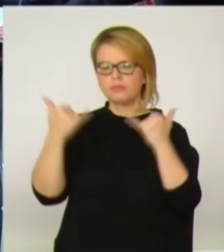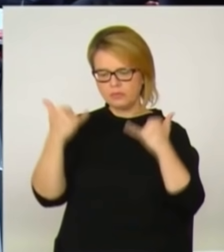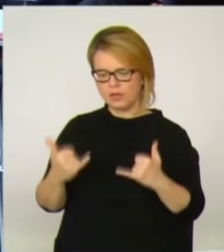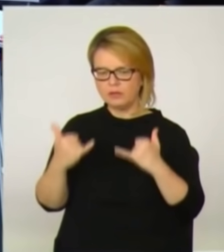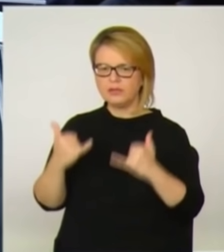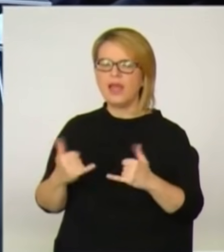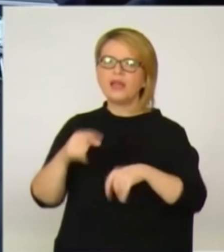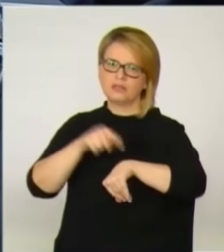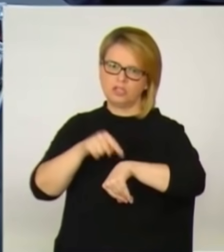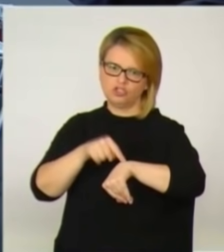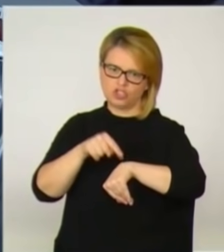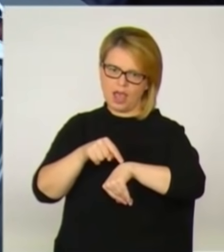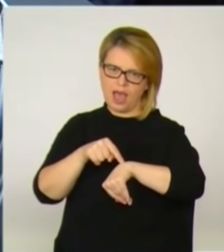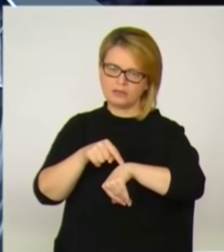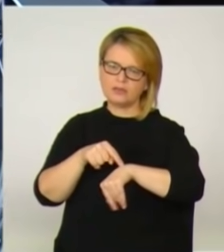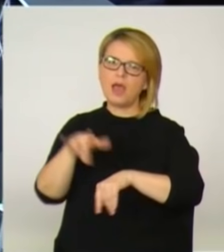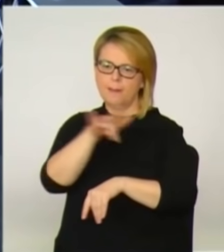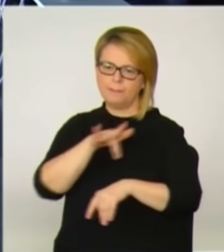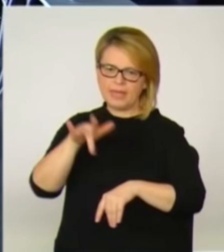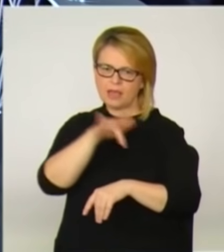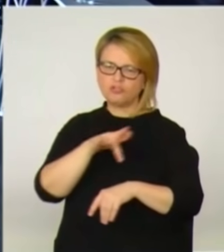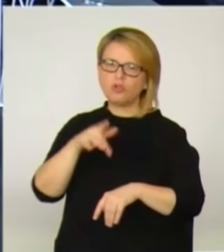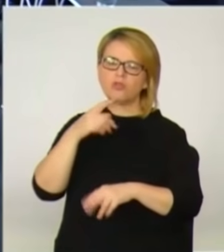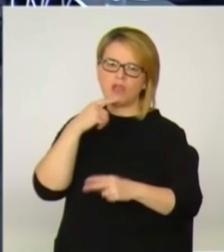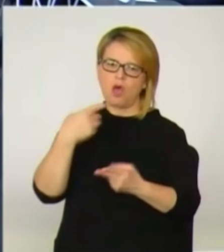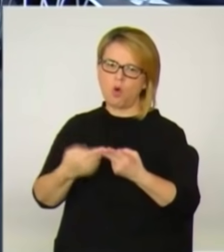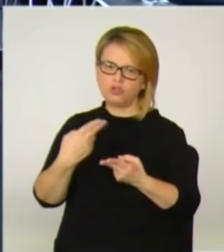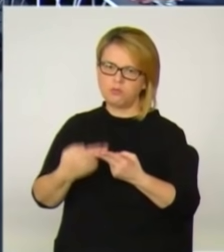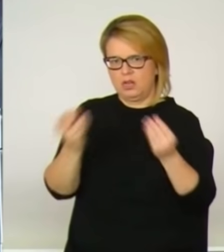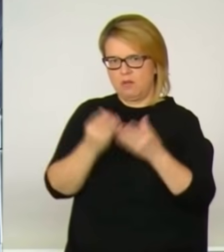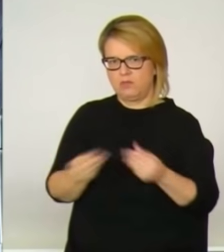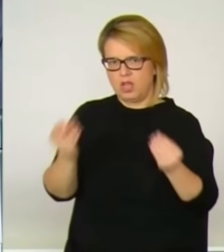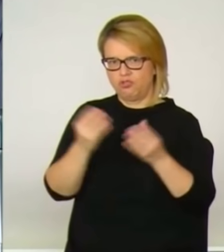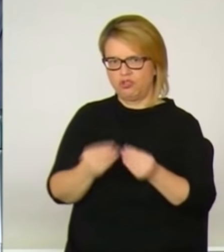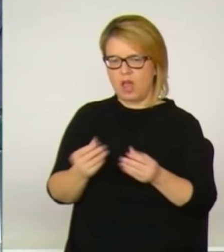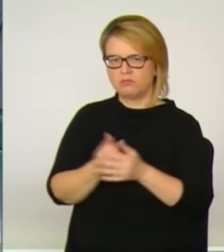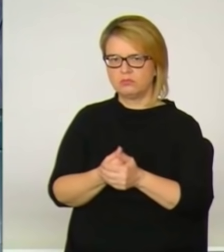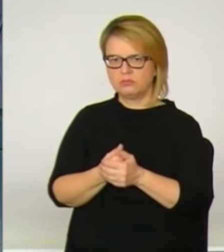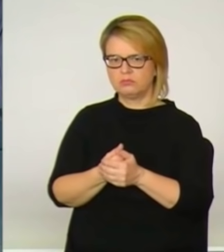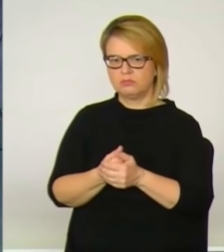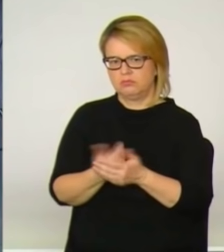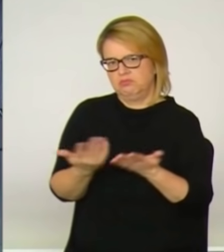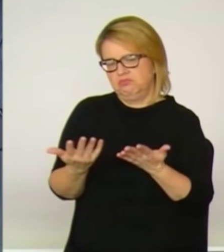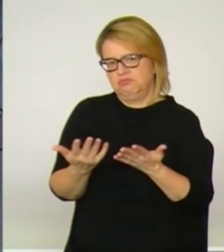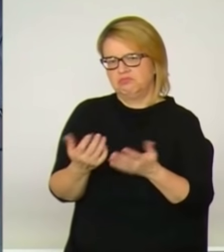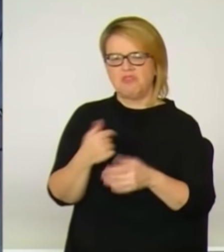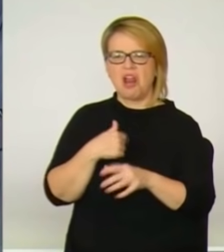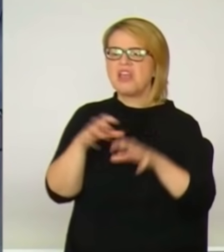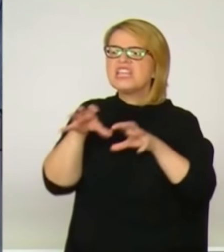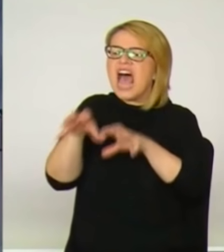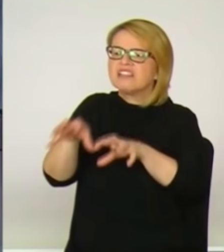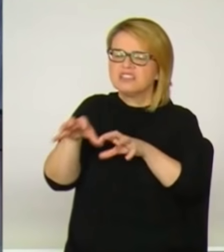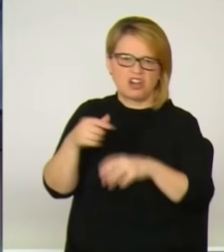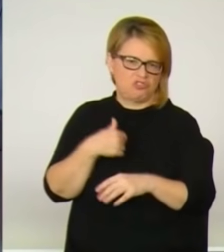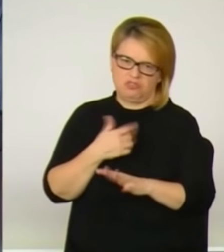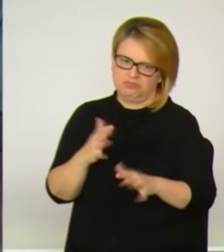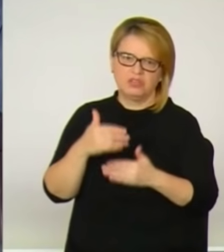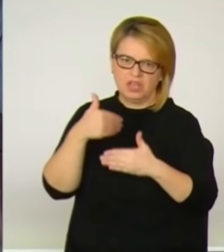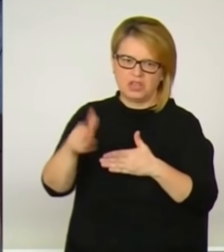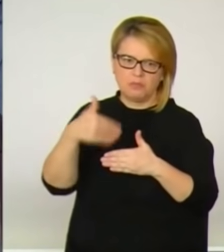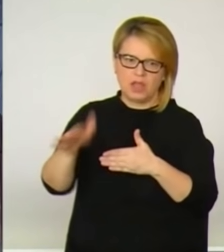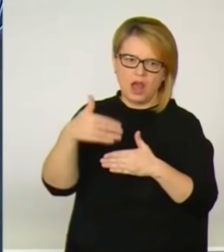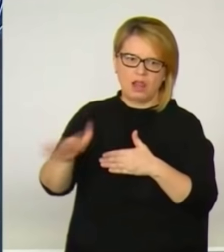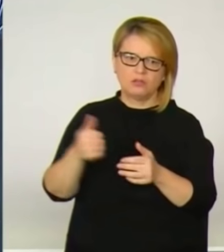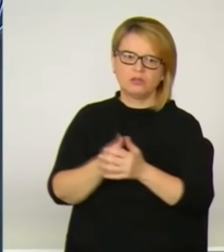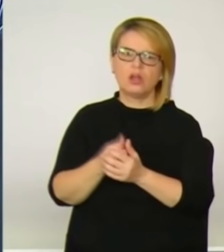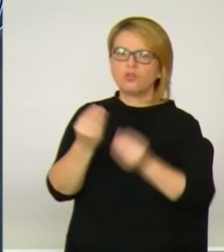je tu čas, alebo teda aj priestor na reakcie dotknutých pánov. Ja sa zastočiť nenechám. Ideme ďalej. Smúšte